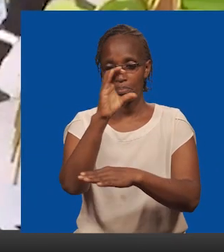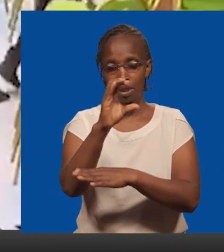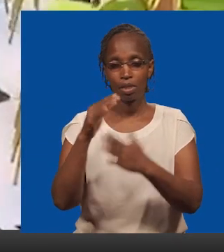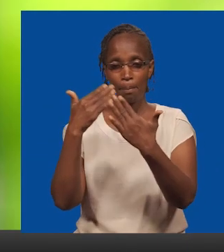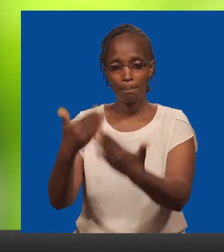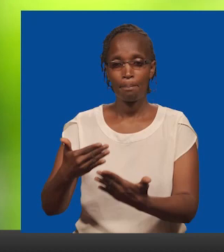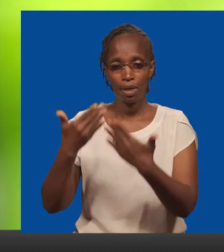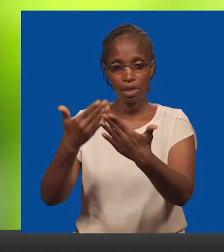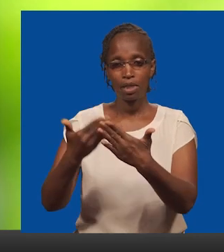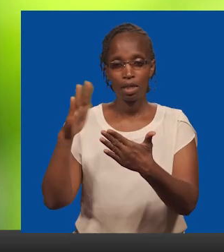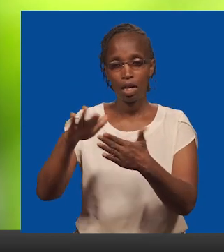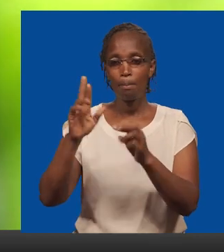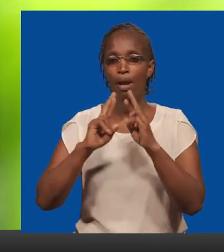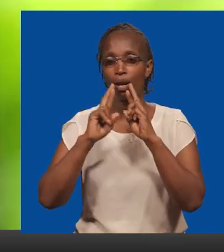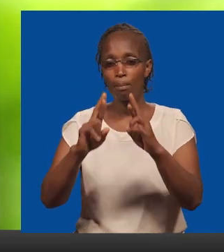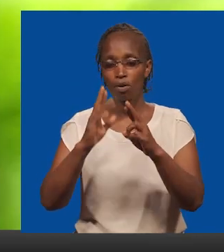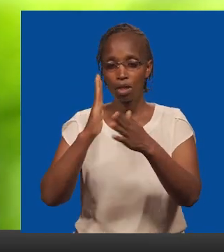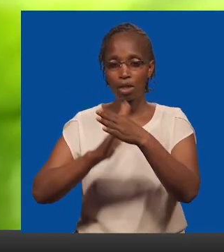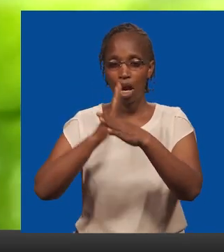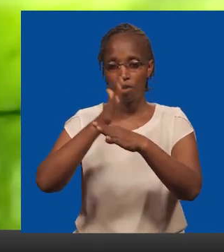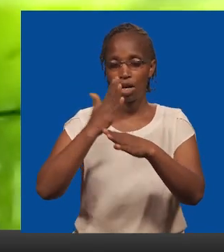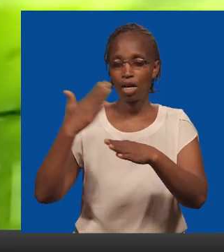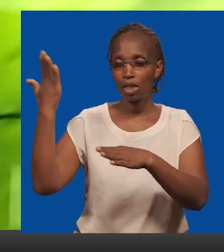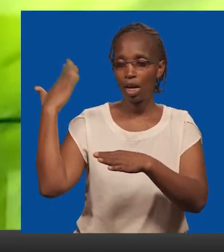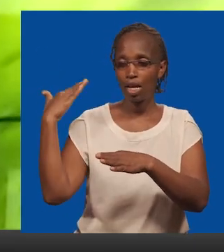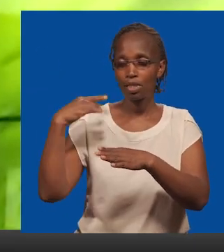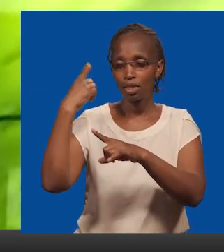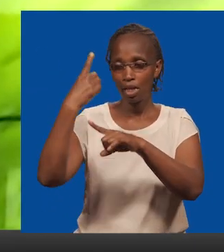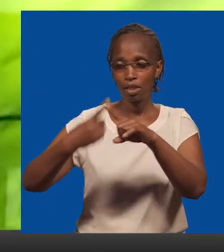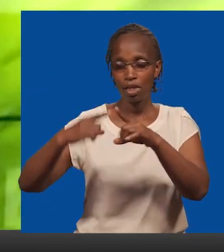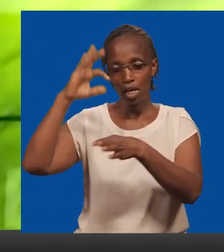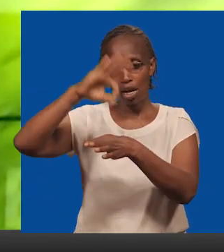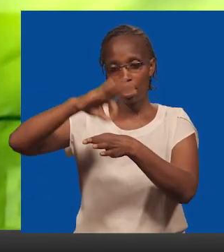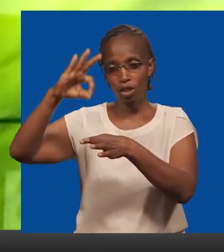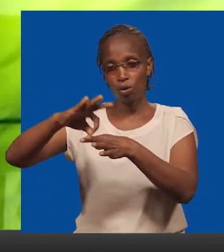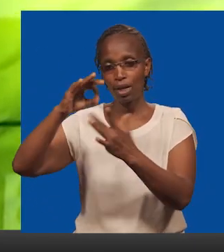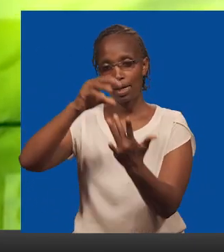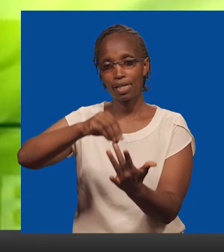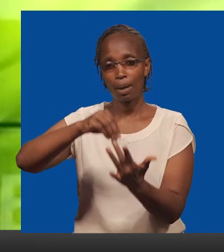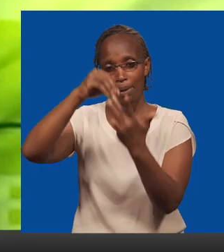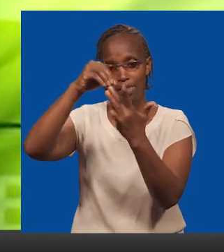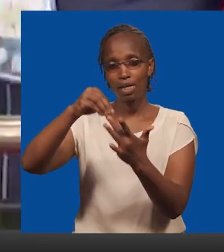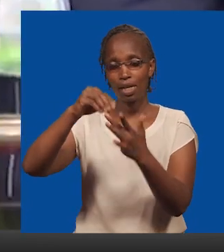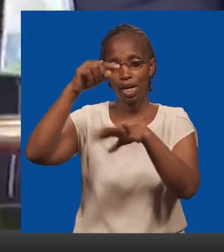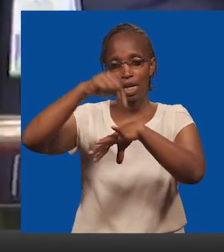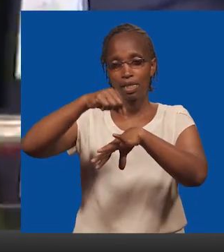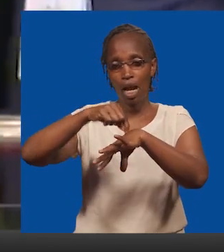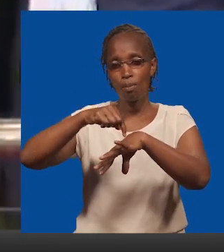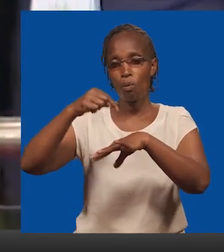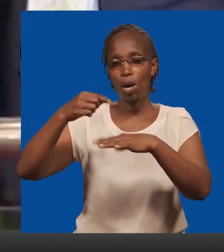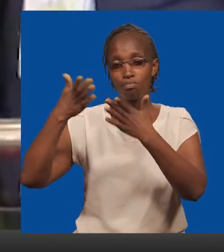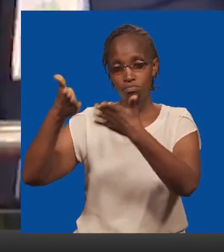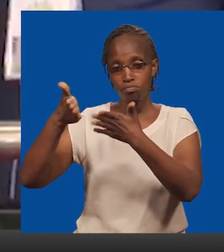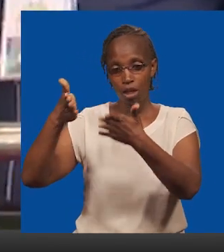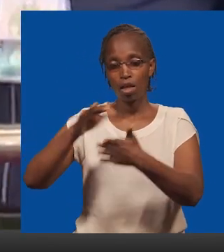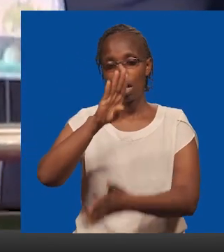Leo tume hii imetoa ripoti ya utendakazi wao baada ya uchaguzi wa mwaka jana, kumbukumbu ikiwa hasa